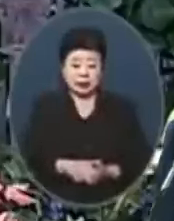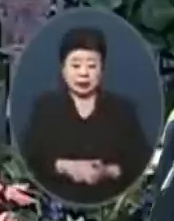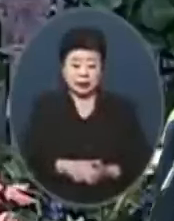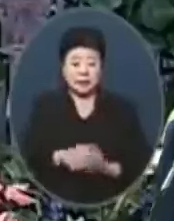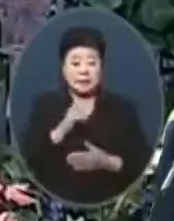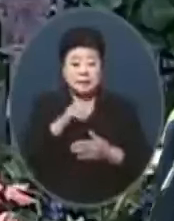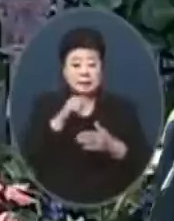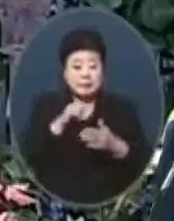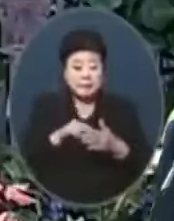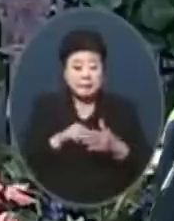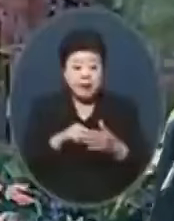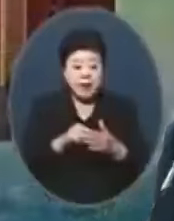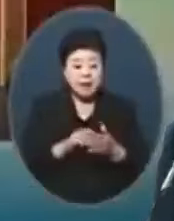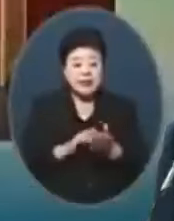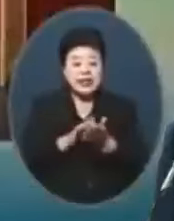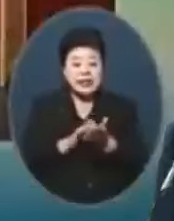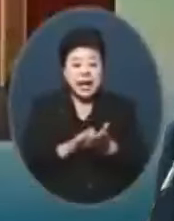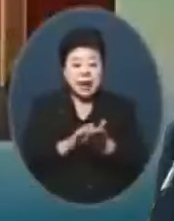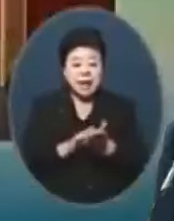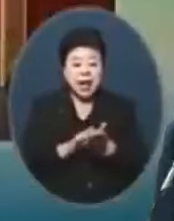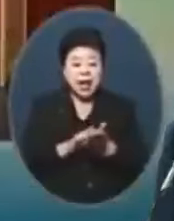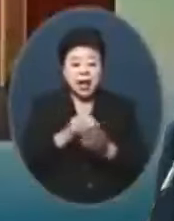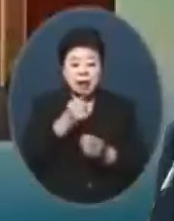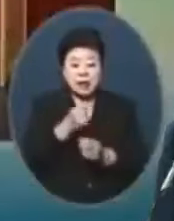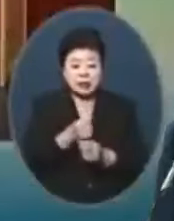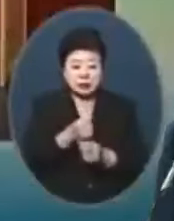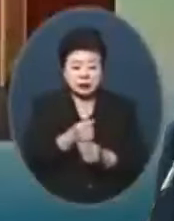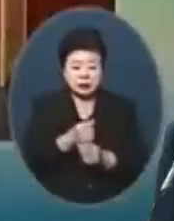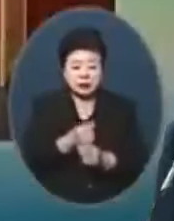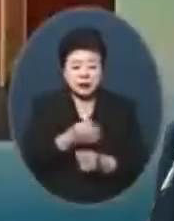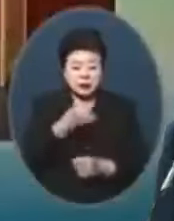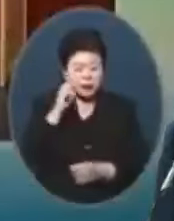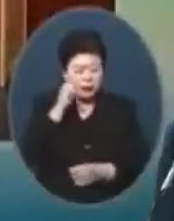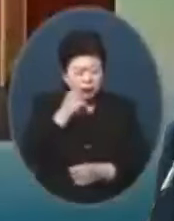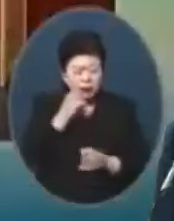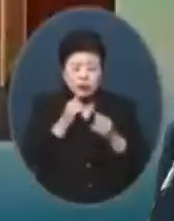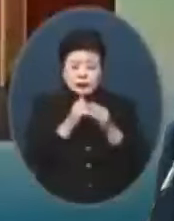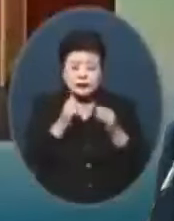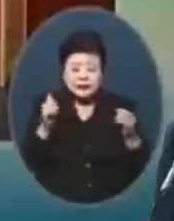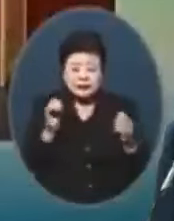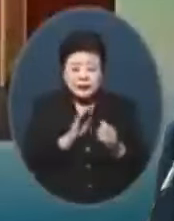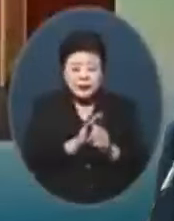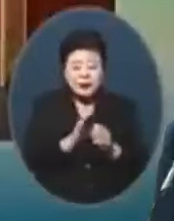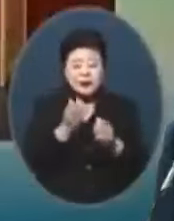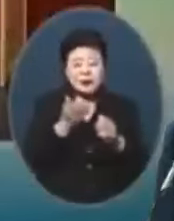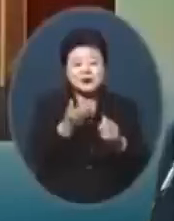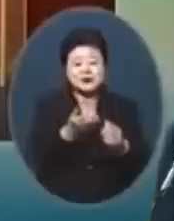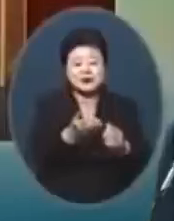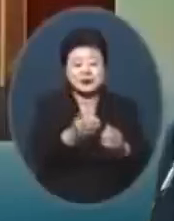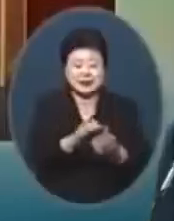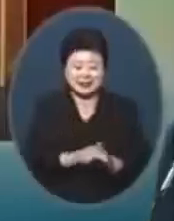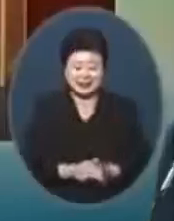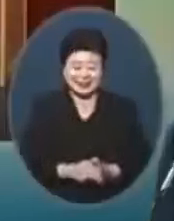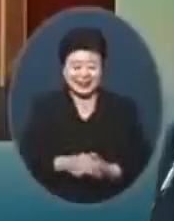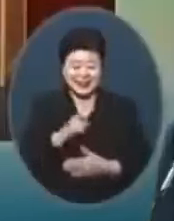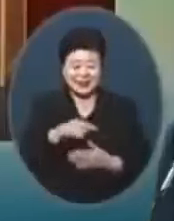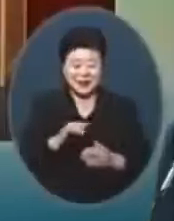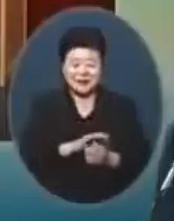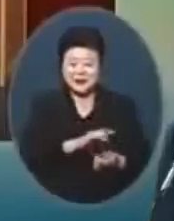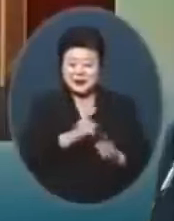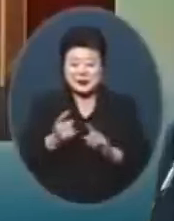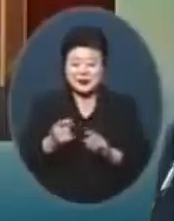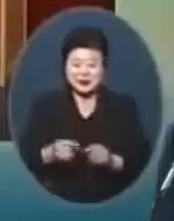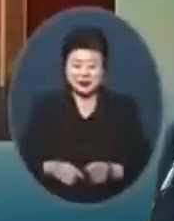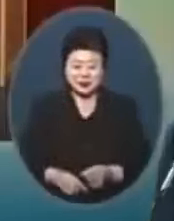마음 약방이라는 것이 설치되었는데 힘들고 고된 사람들이 위로를 주기 위한 마음 치유